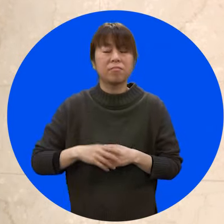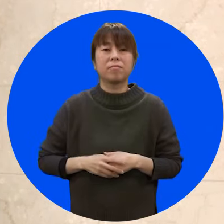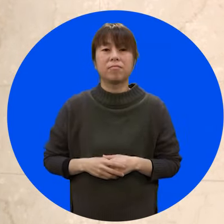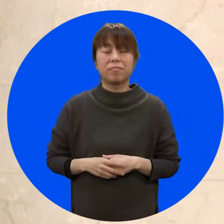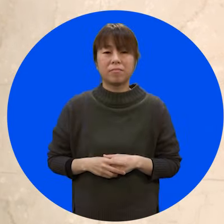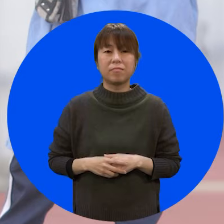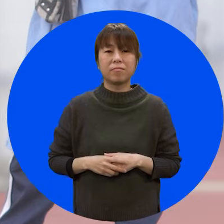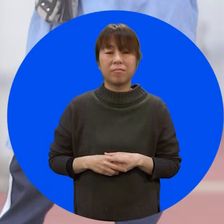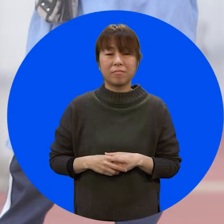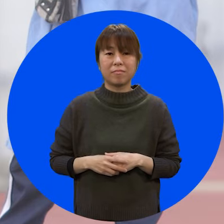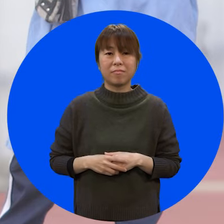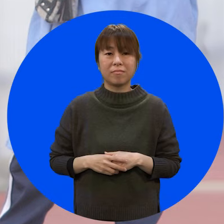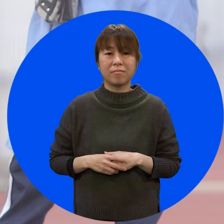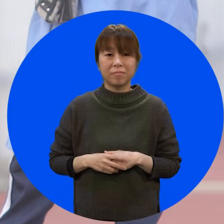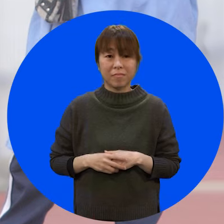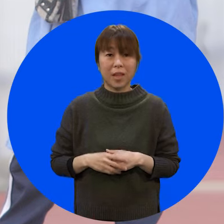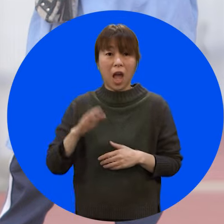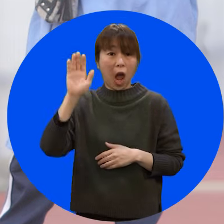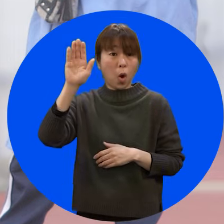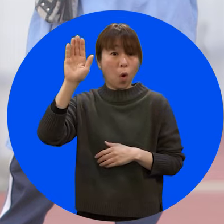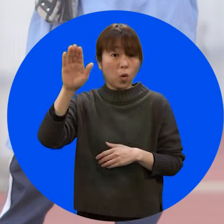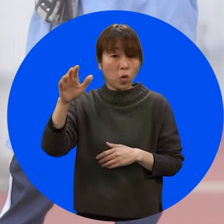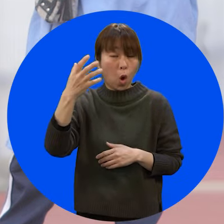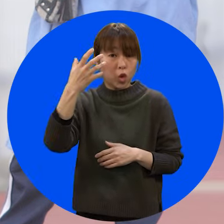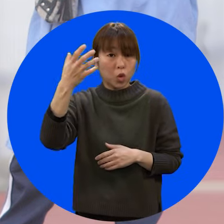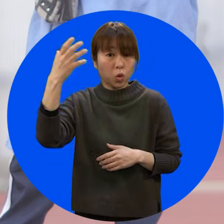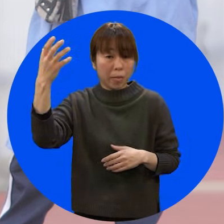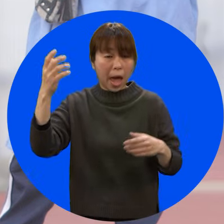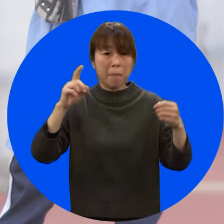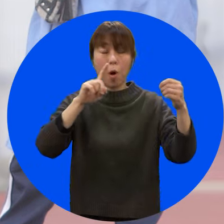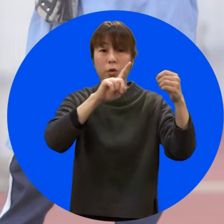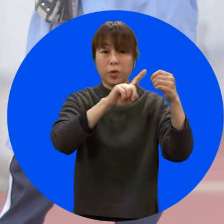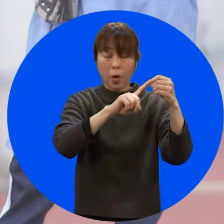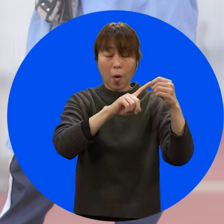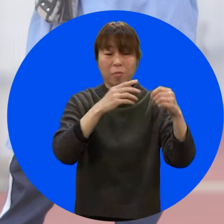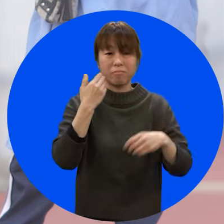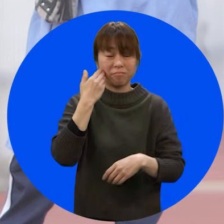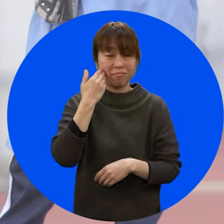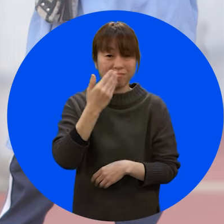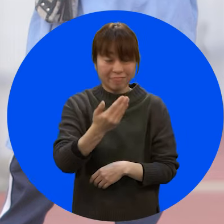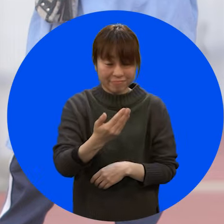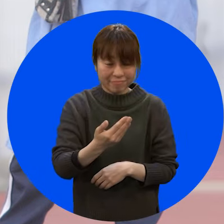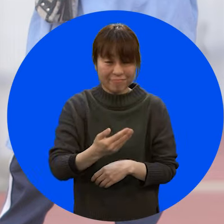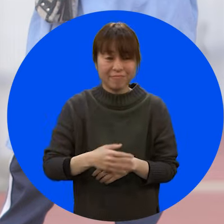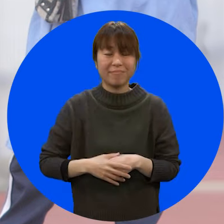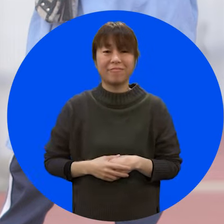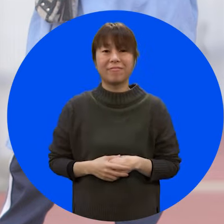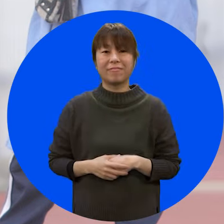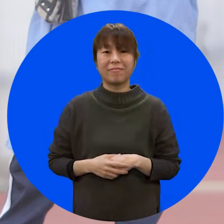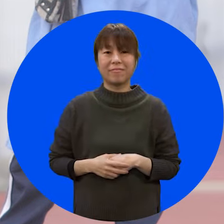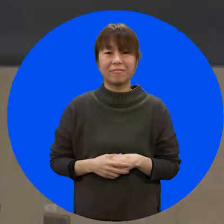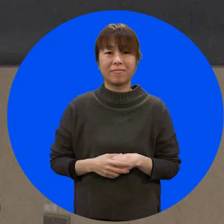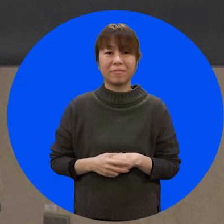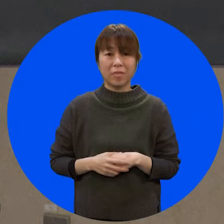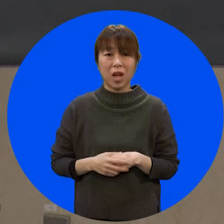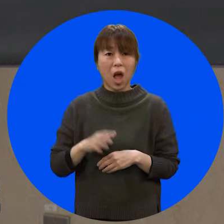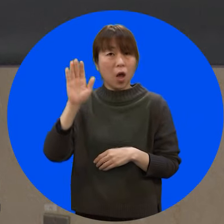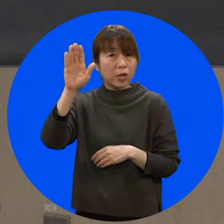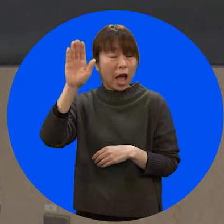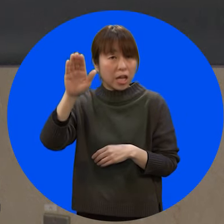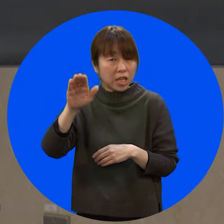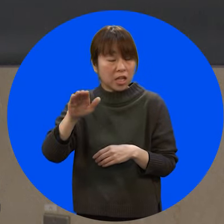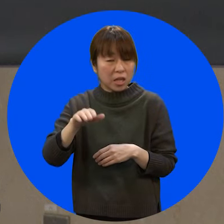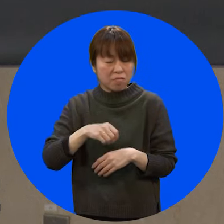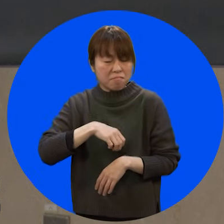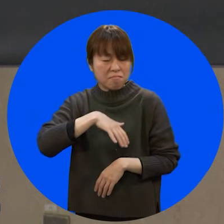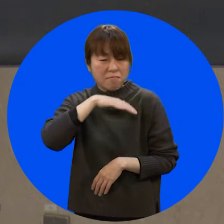はい、 そして今後の夢や目標についてもお話しいただきました。 この先、まあ、ちょっ